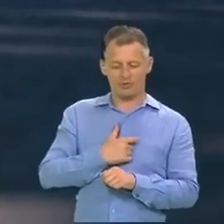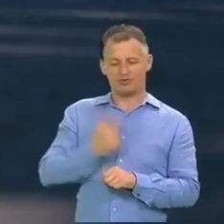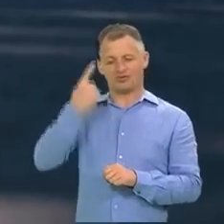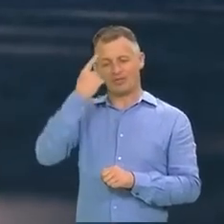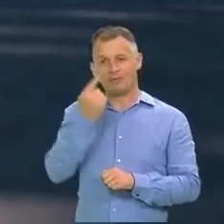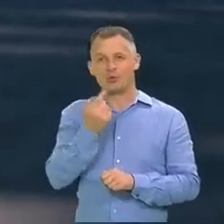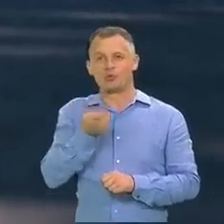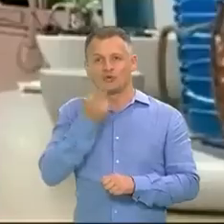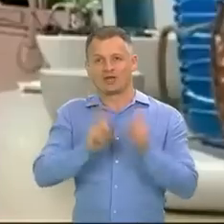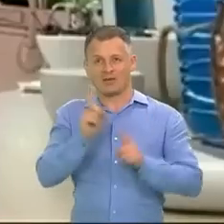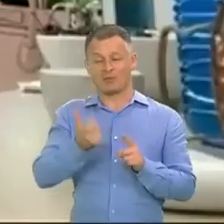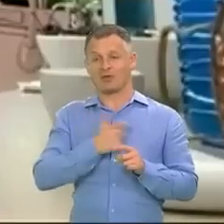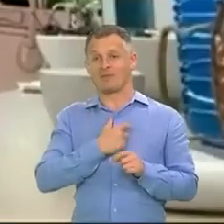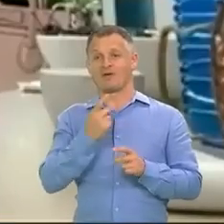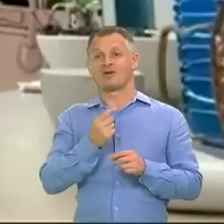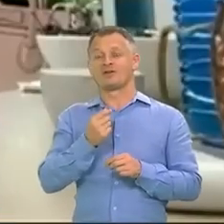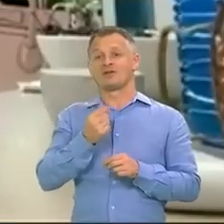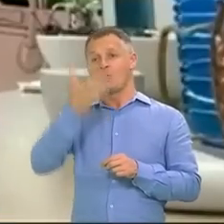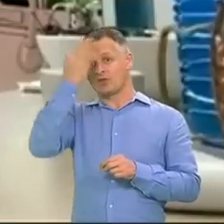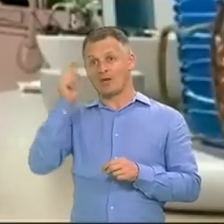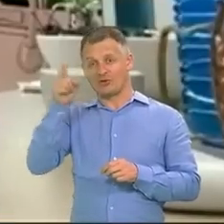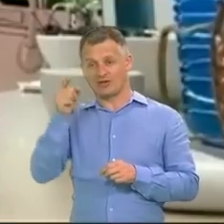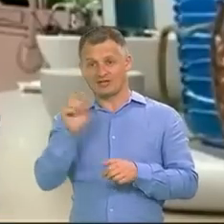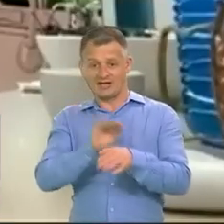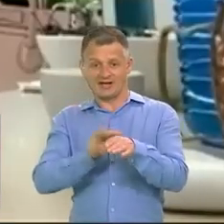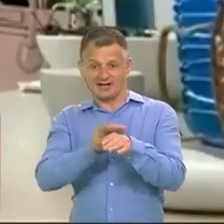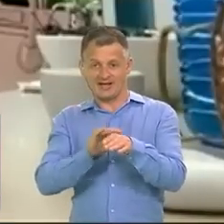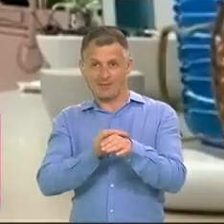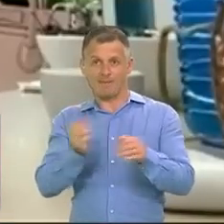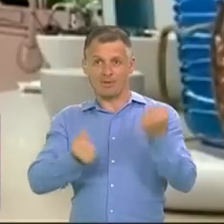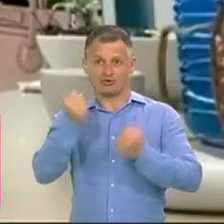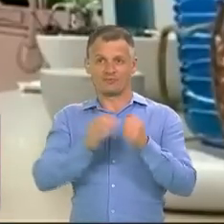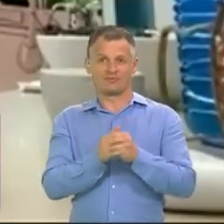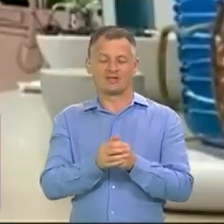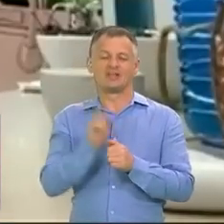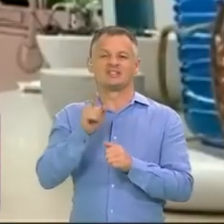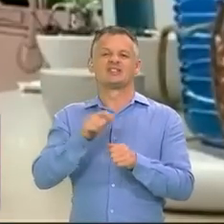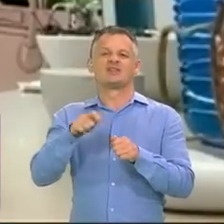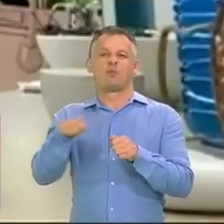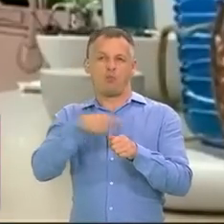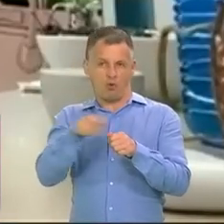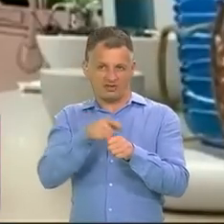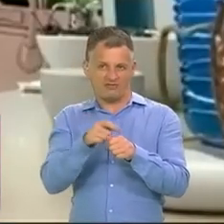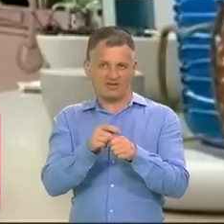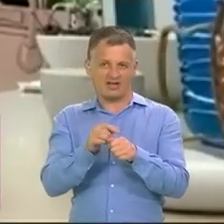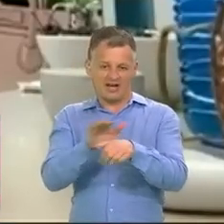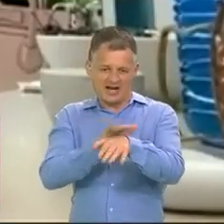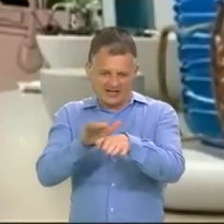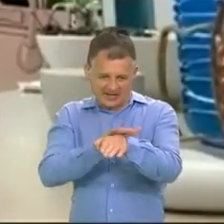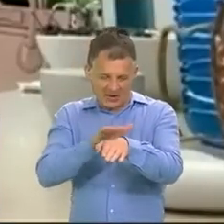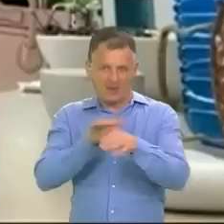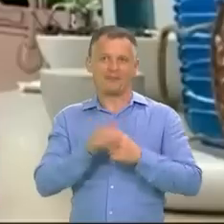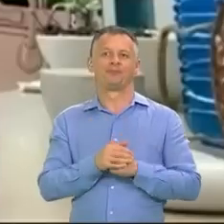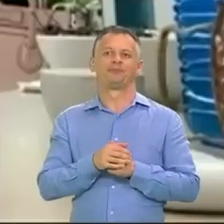crema uitată în mașină. Din punct de vedere chimic, compoziția se modifică, se denaturează. Ai văzut, se sedimentează,